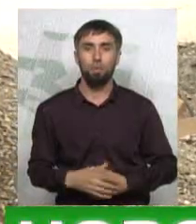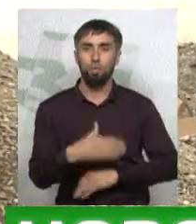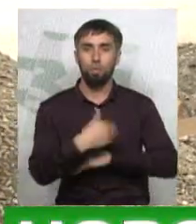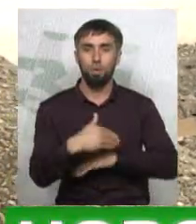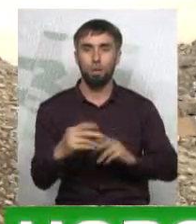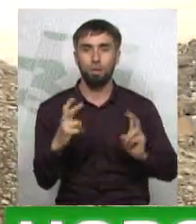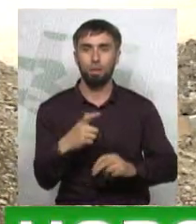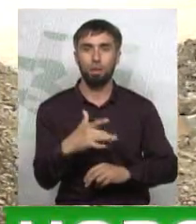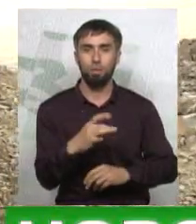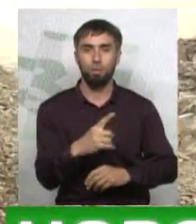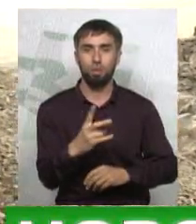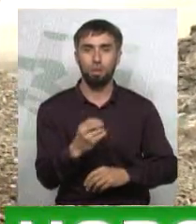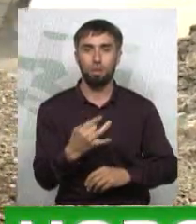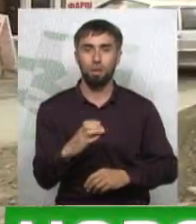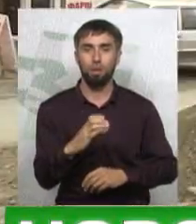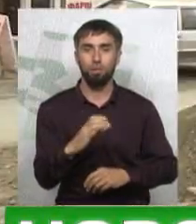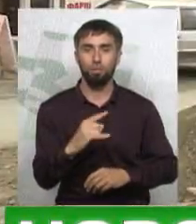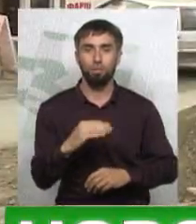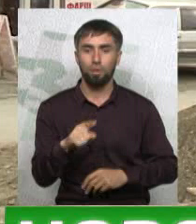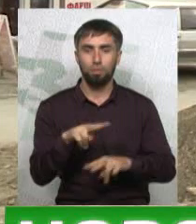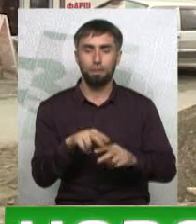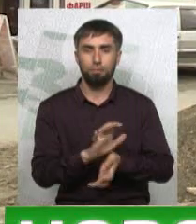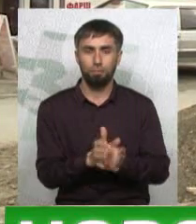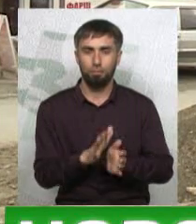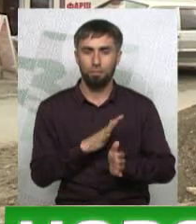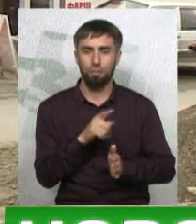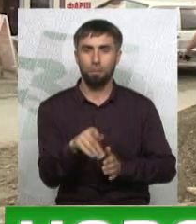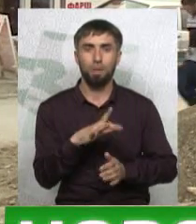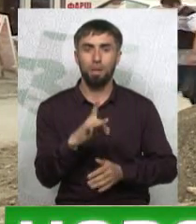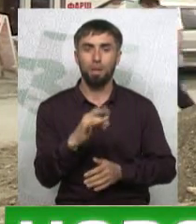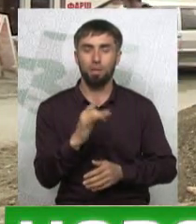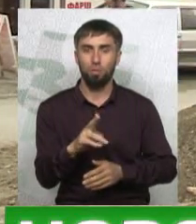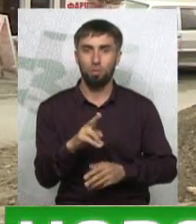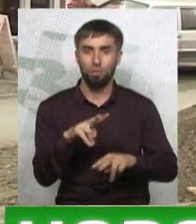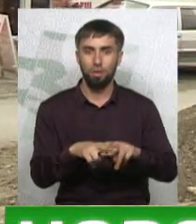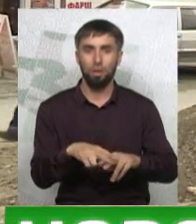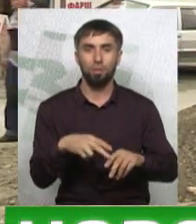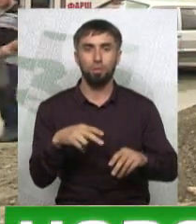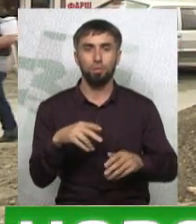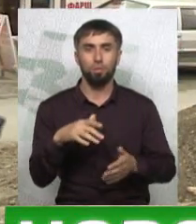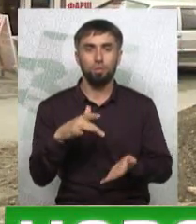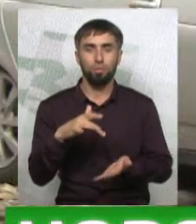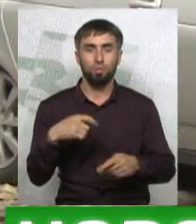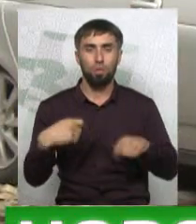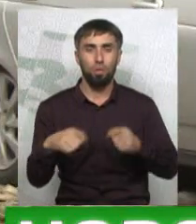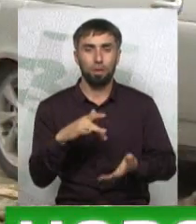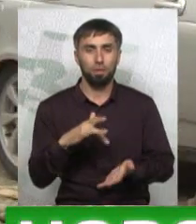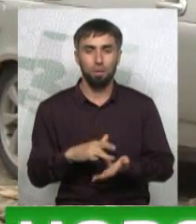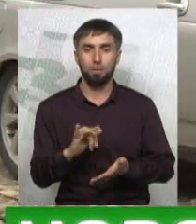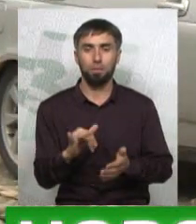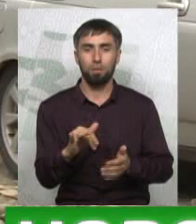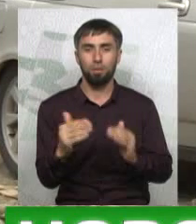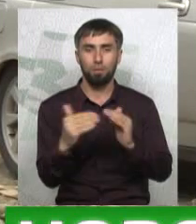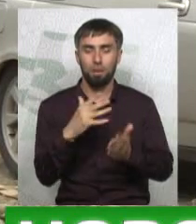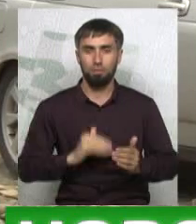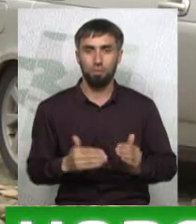Улица Грозненская в Сунже одна из самых загруженных. Здесь располагается рынок, торговые центры и павильоны, которые соседствуют с частными